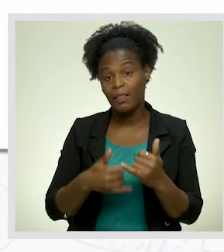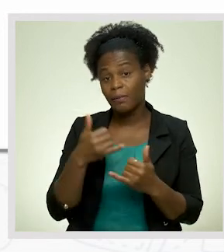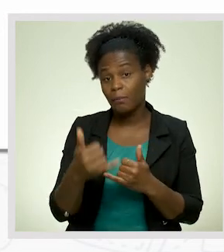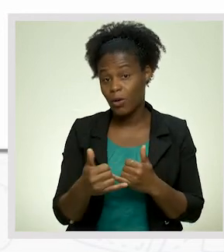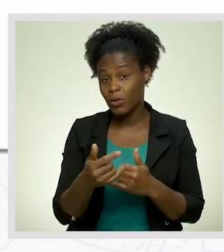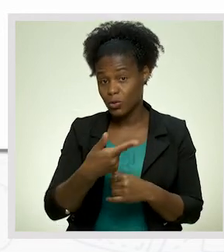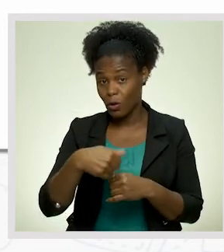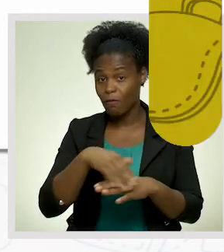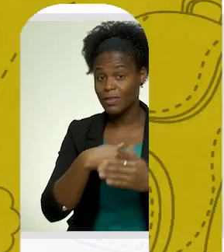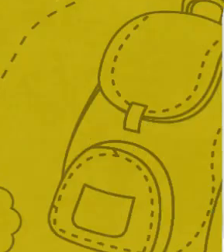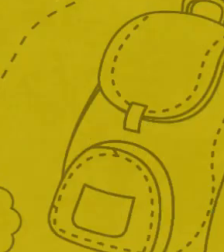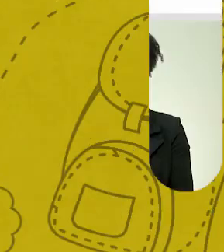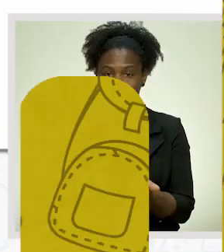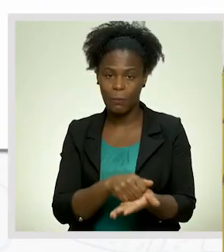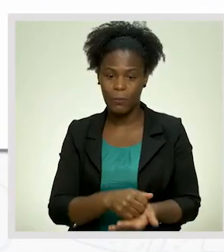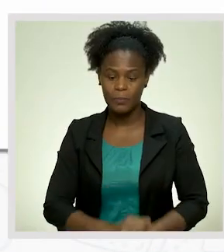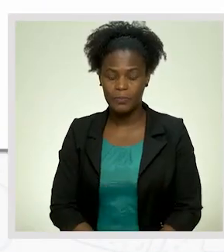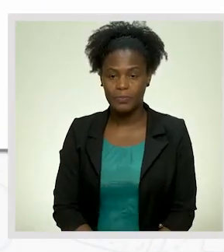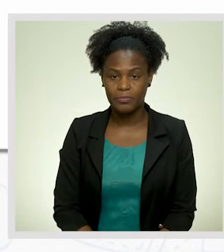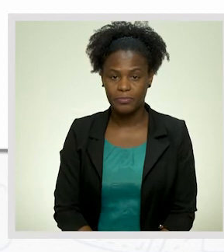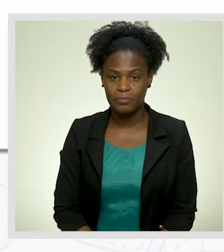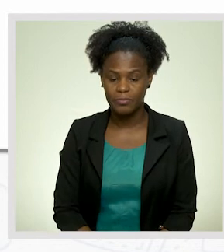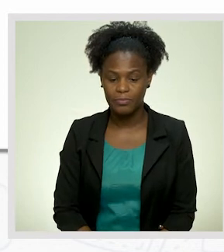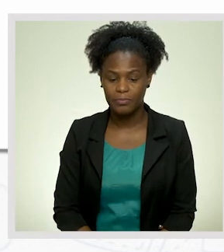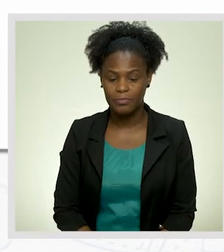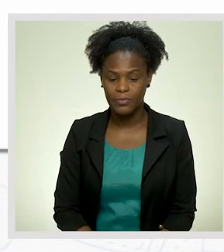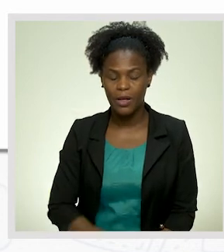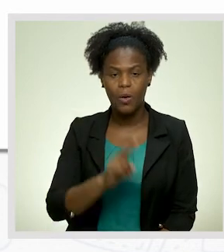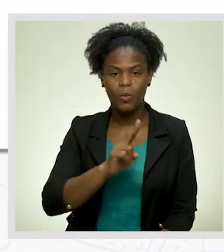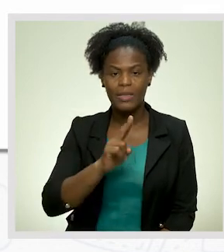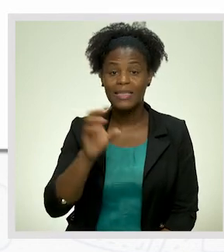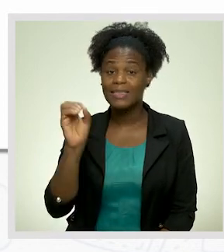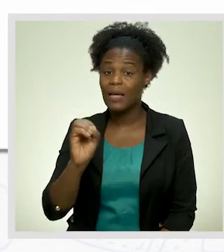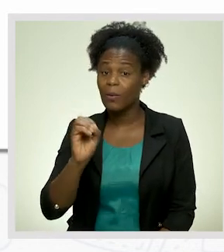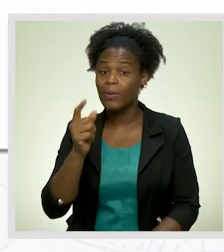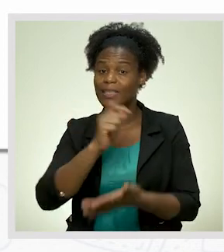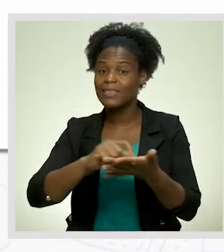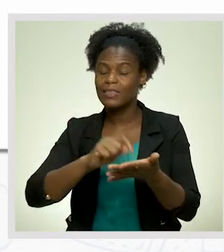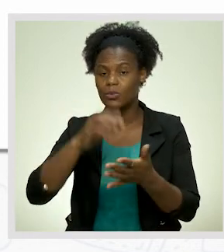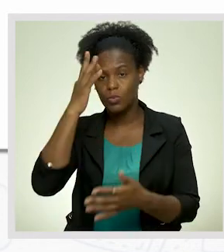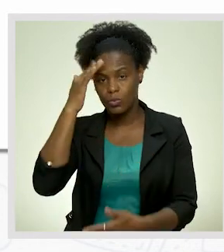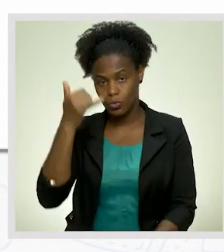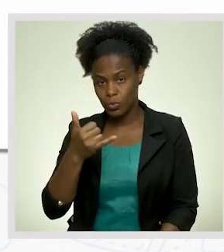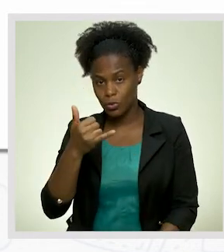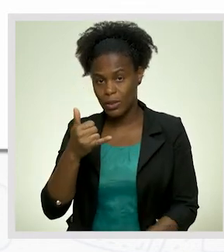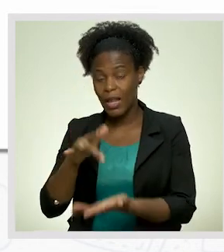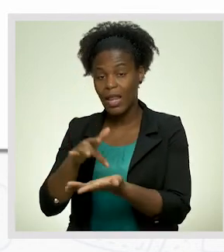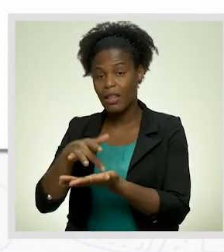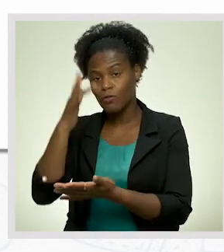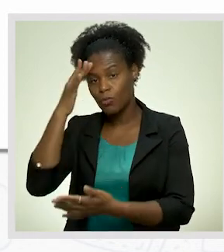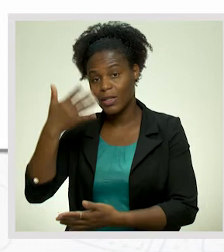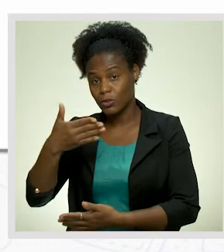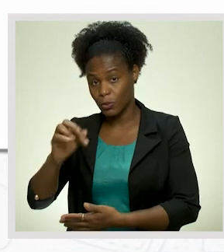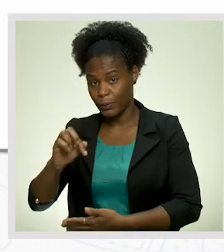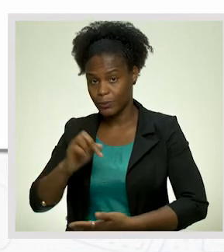après on passe à la correction. Unité 0. Exercice 2, page 18.